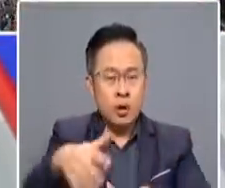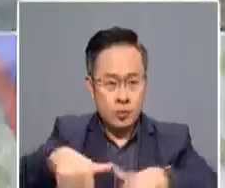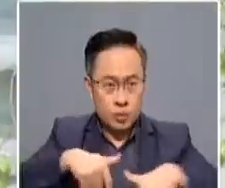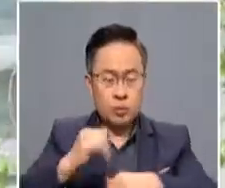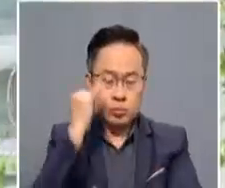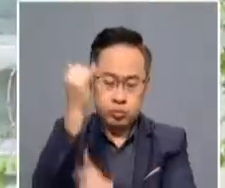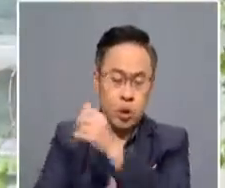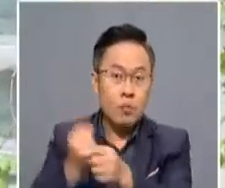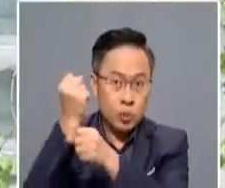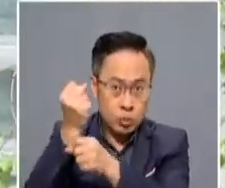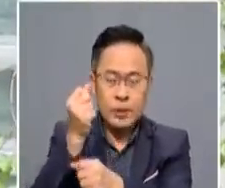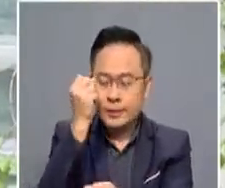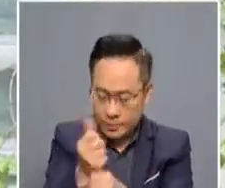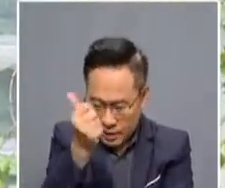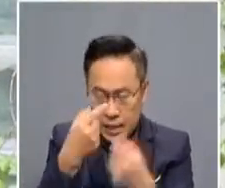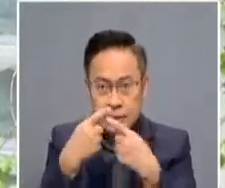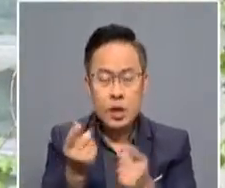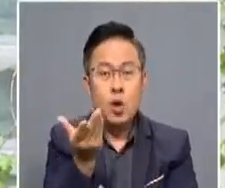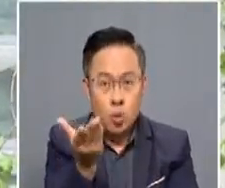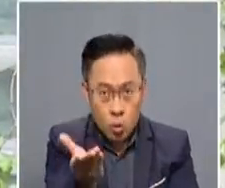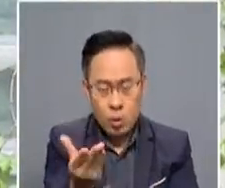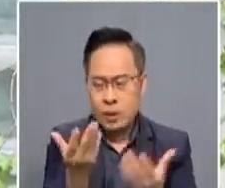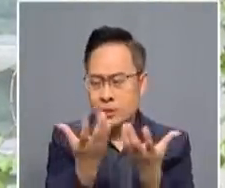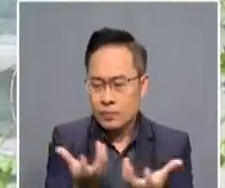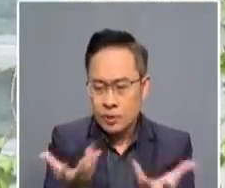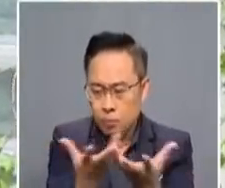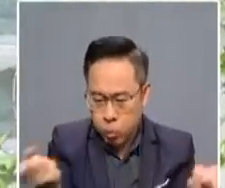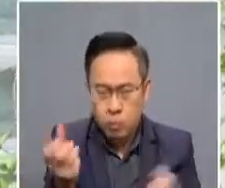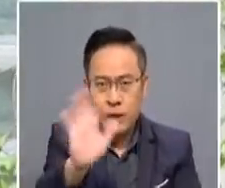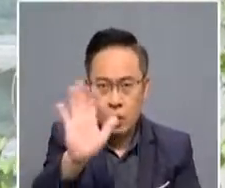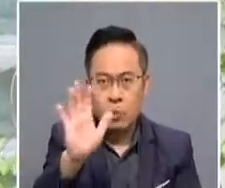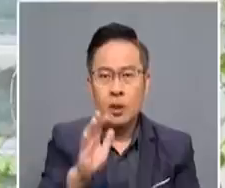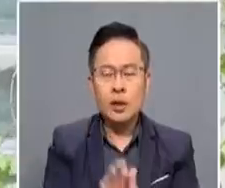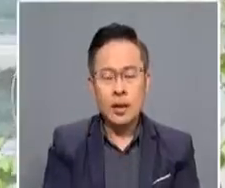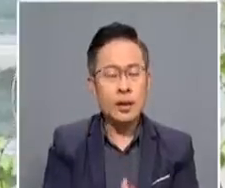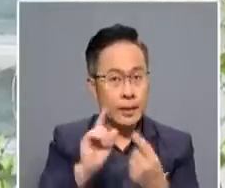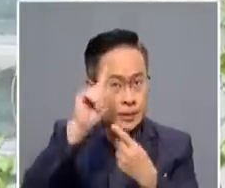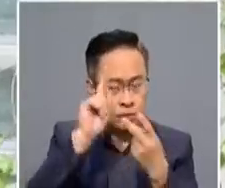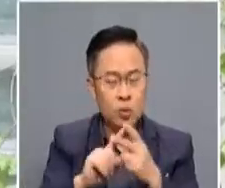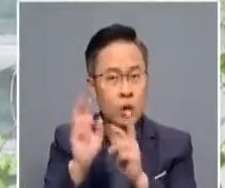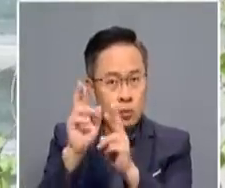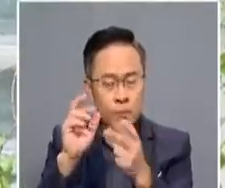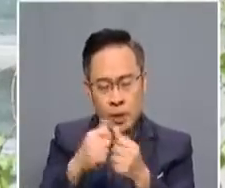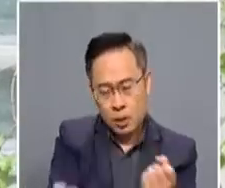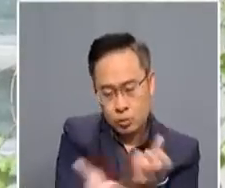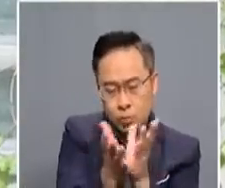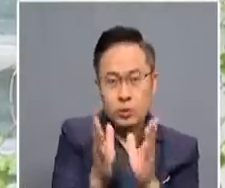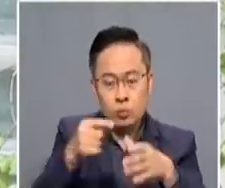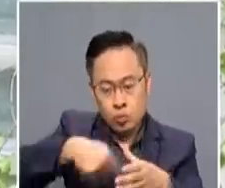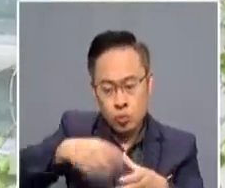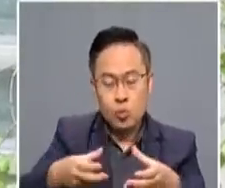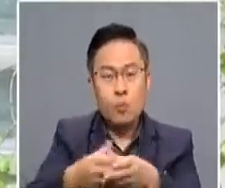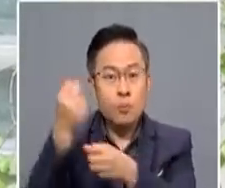พย์สินราชการทำลายทรัพย์สินประชาชนนะแล้วก็สิ่งที่ว่าที่ถูกคือระมัดระวังการกระทบกระทั่งกันในกลุ่มผู้ชุมนุมเห็นได้ว่าเมื่อว